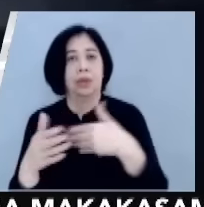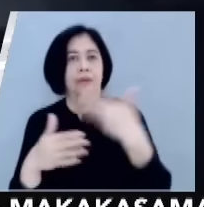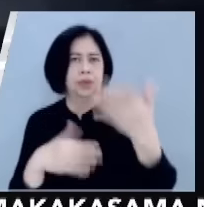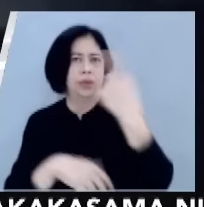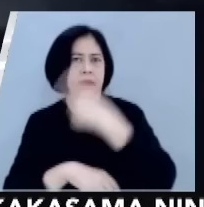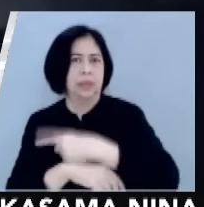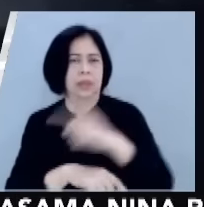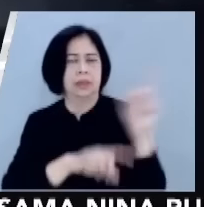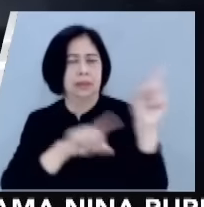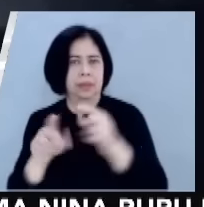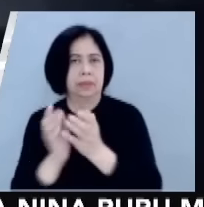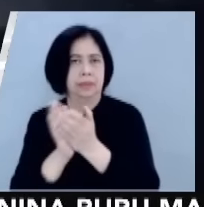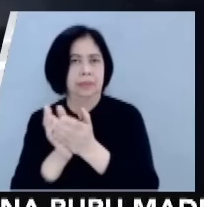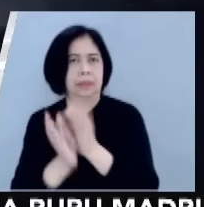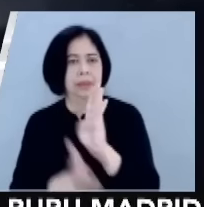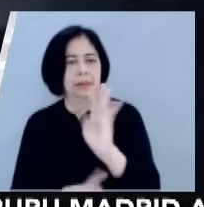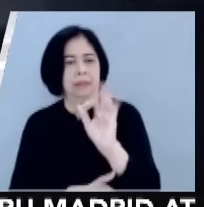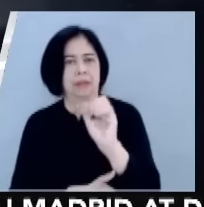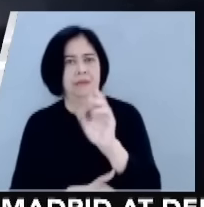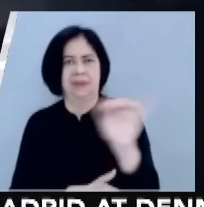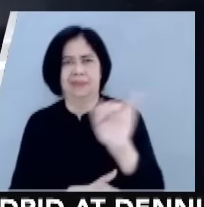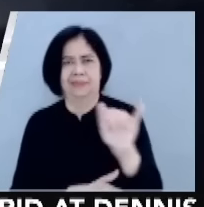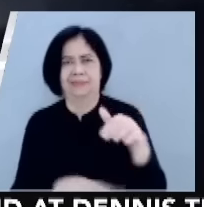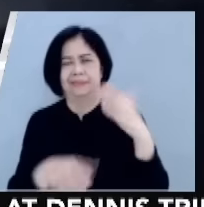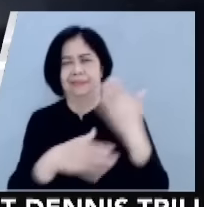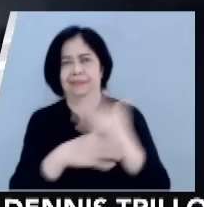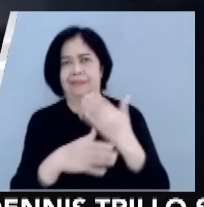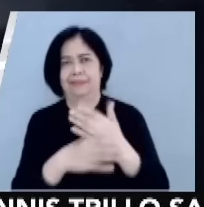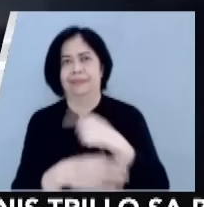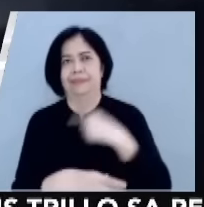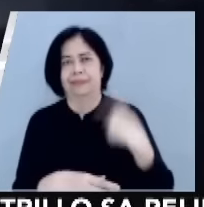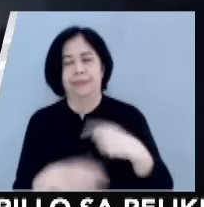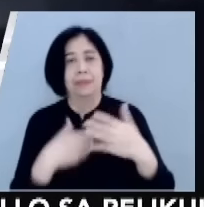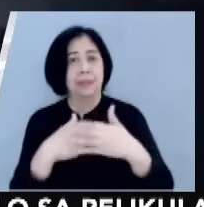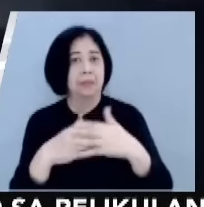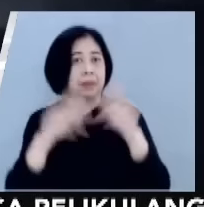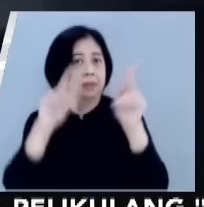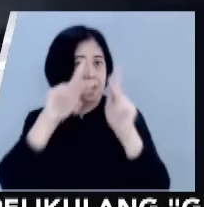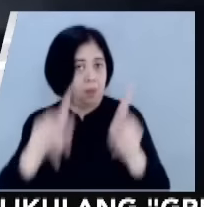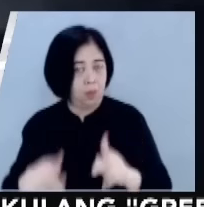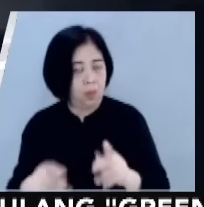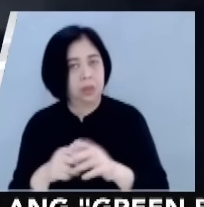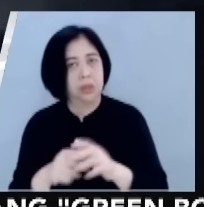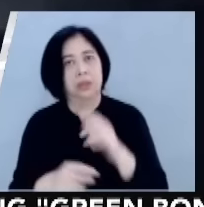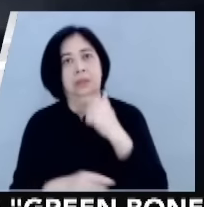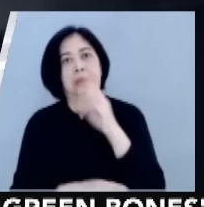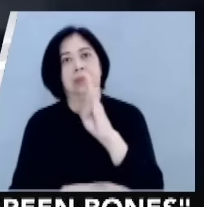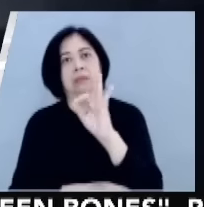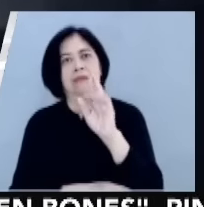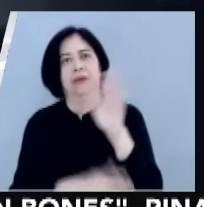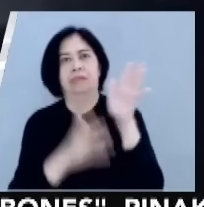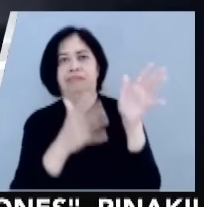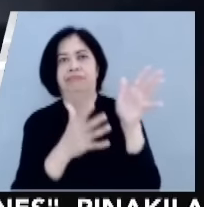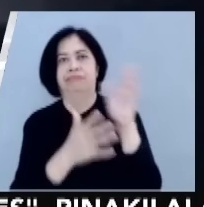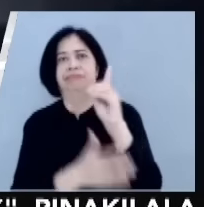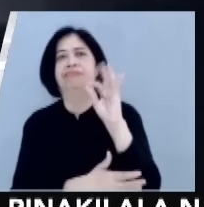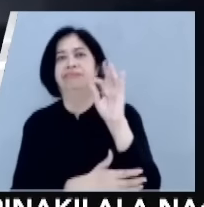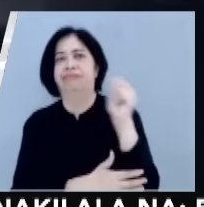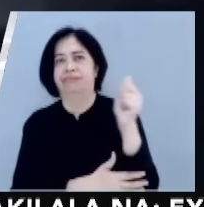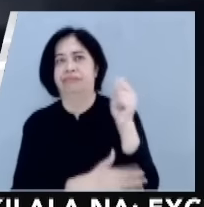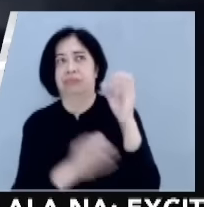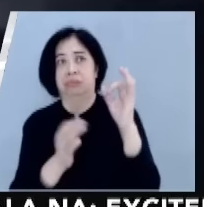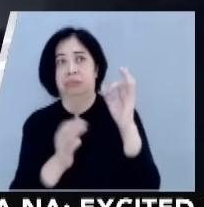mga barko ng BIFAR na hinaras din ng China Coast Guard malapit naman sa Palawan. Ayon sa BIFAR, ipapaubayan na raw nila sa DFA kung hihingi ng